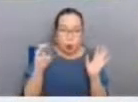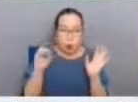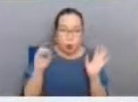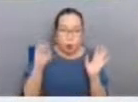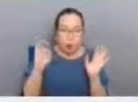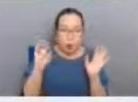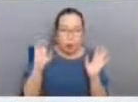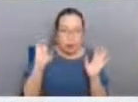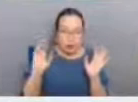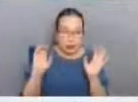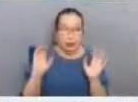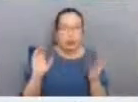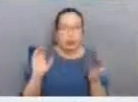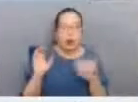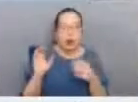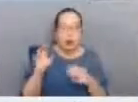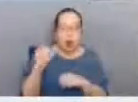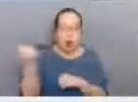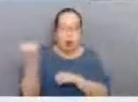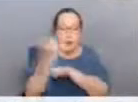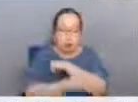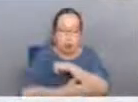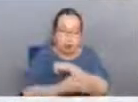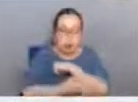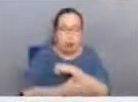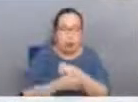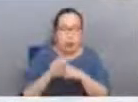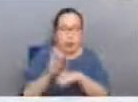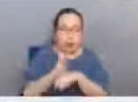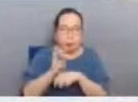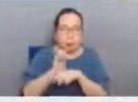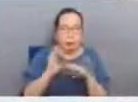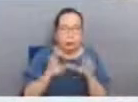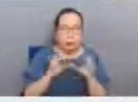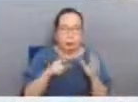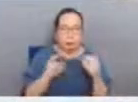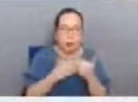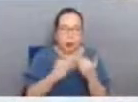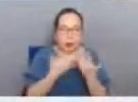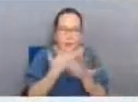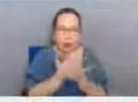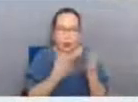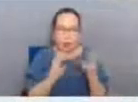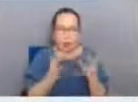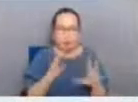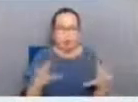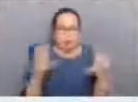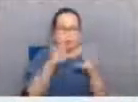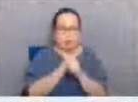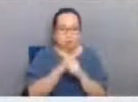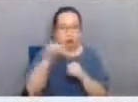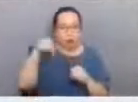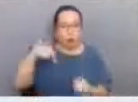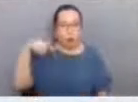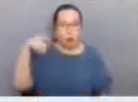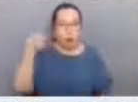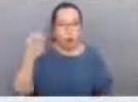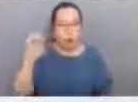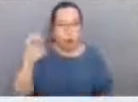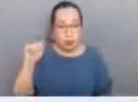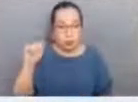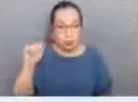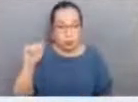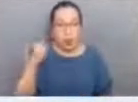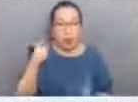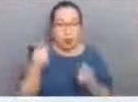po doon sa tinatawag nating mga health protocols. Iwasan po natin na kayo ay ma-infect ng COVID-19. No?